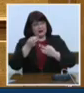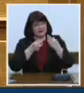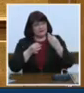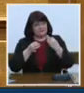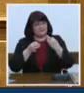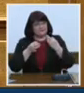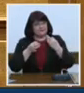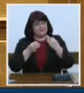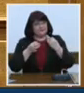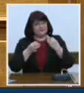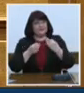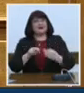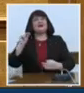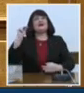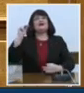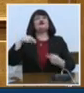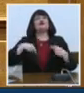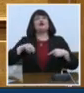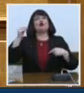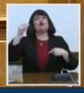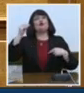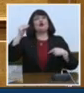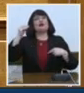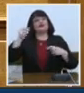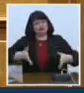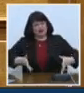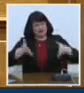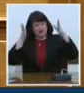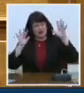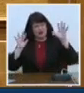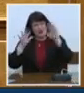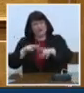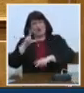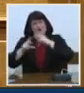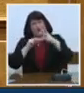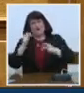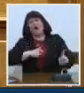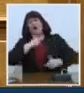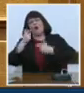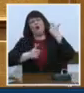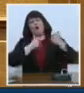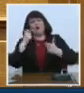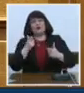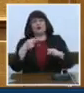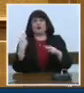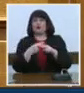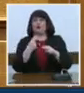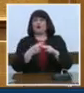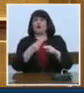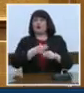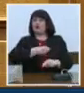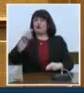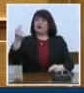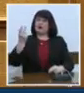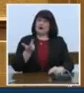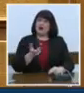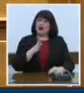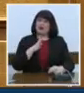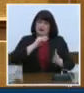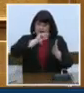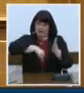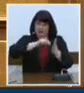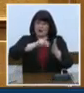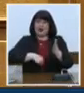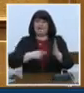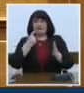από το Υπουργείο, αλλά και δεκάδες επιφανείς άνθρωποι του πολιτισμού και της τέχνης που υπογράφουν ένα πρόσφατο